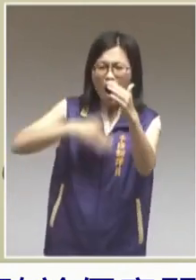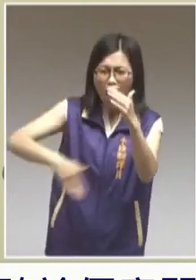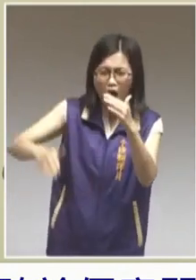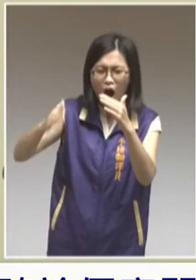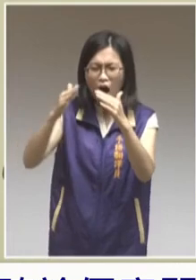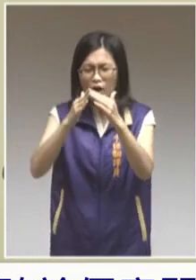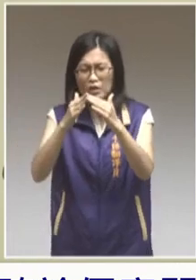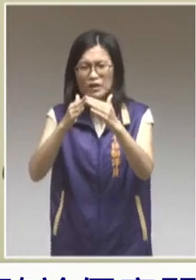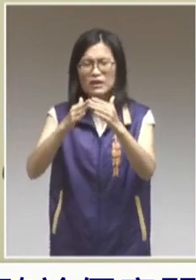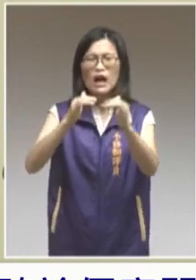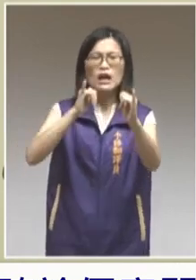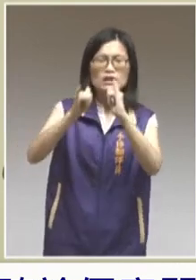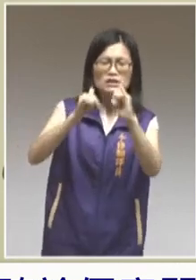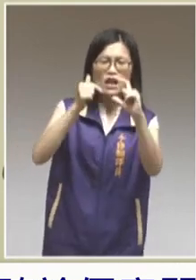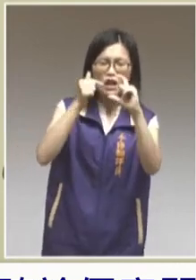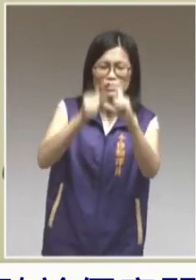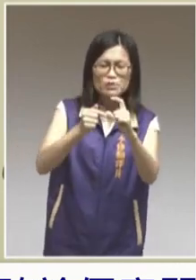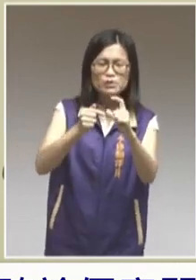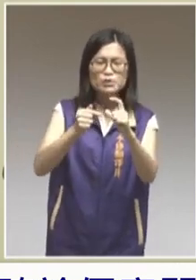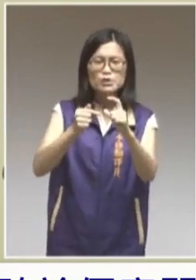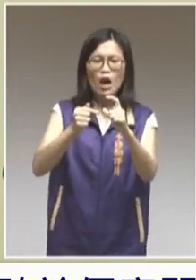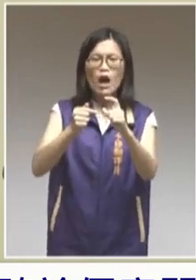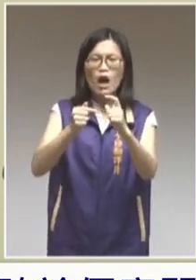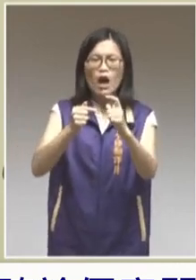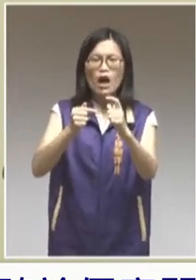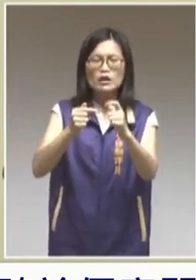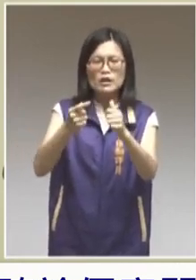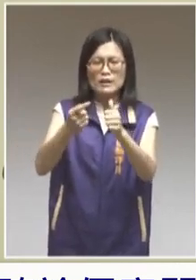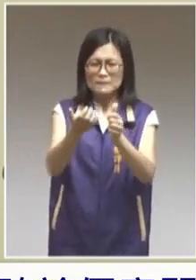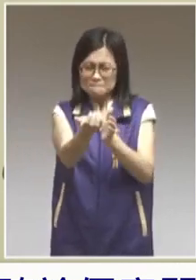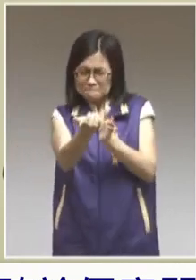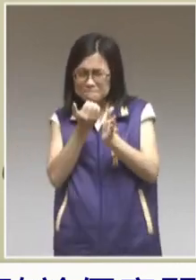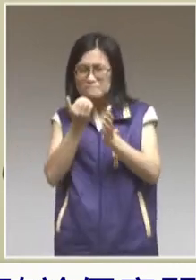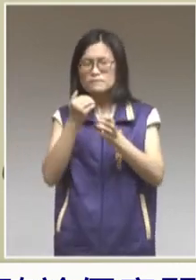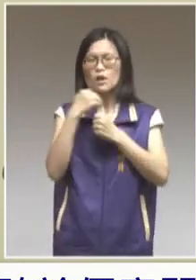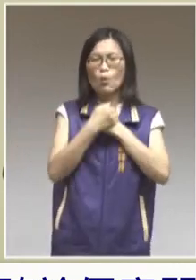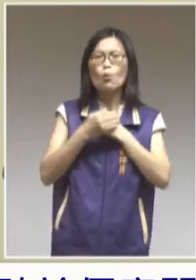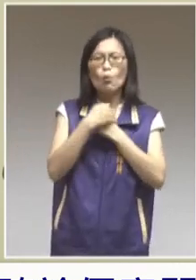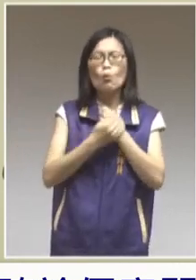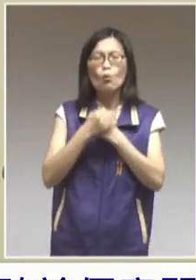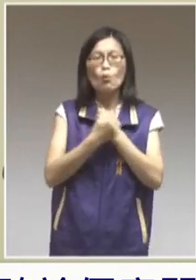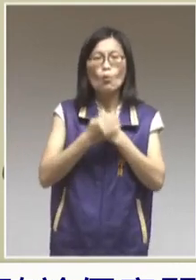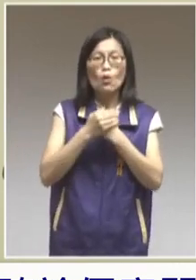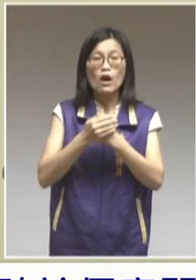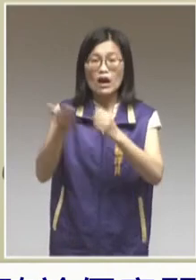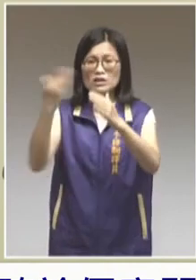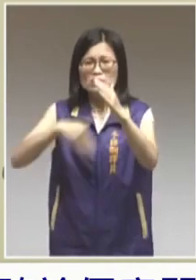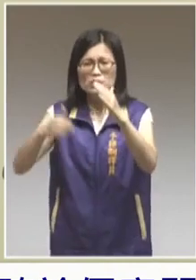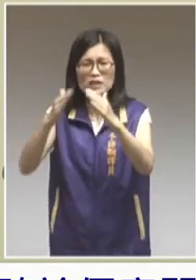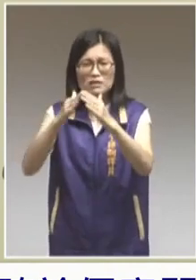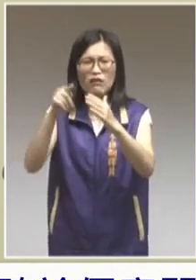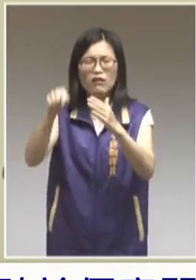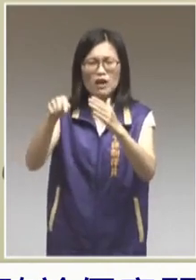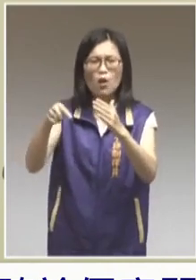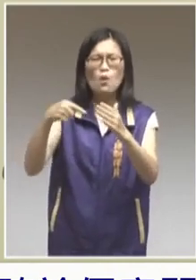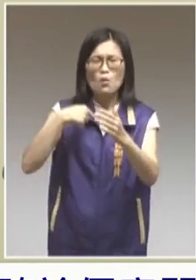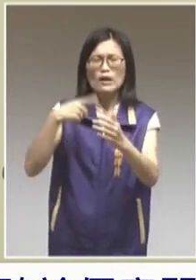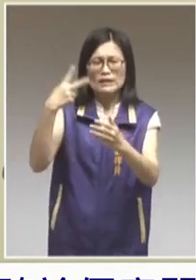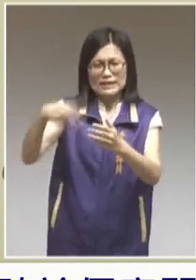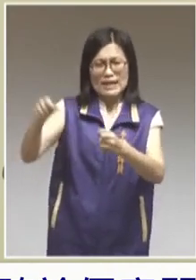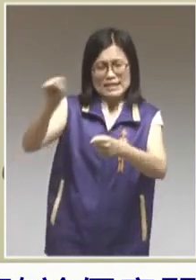里面的这个风险能够再做一层的一个把关那学校的部分我们也会特别来加强我们整体